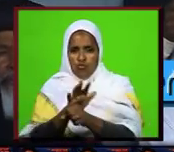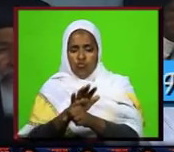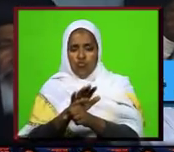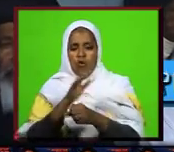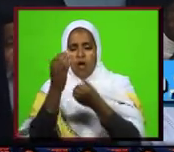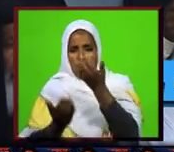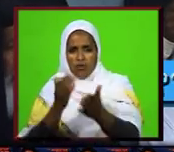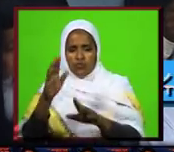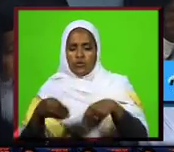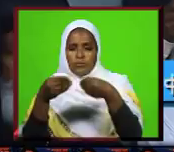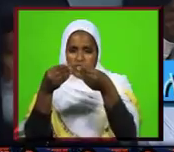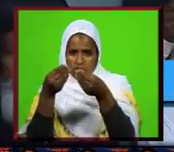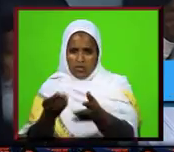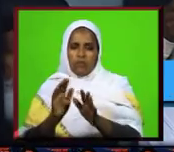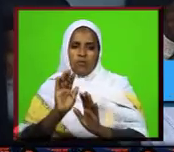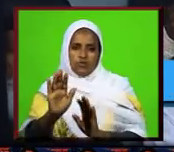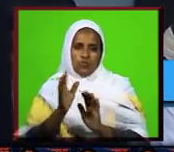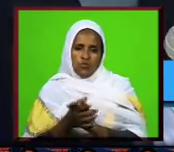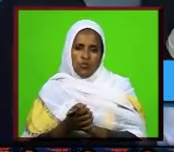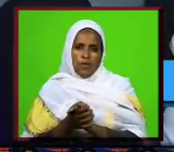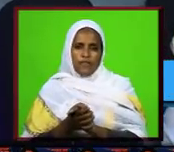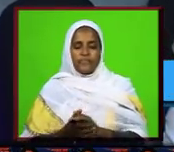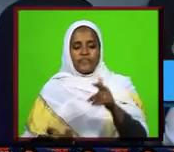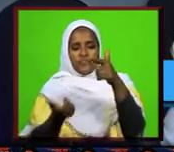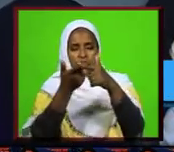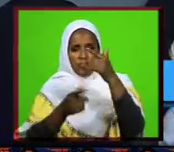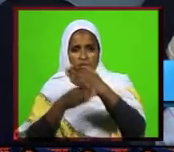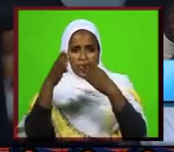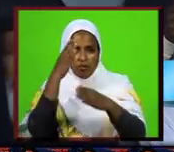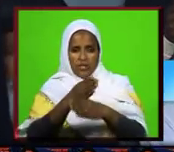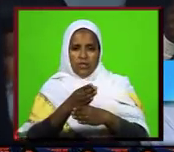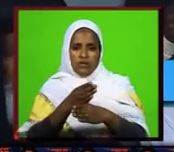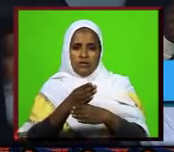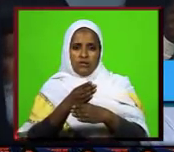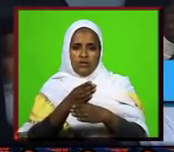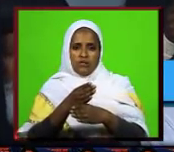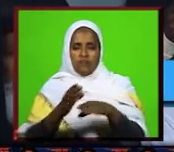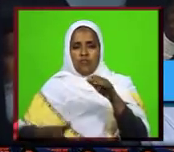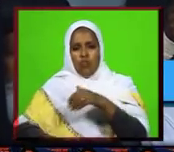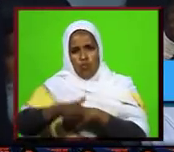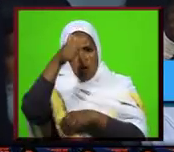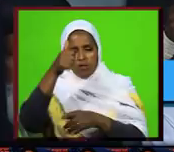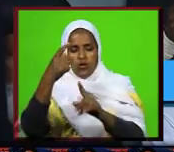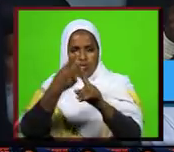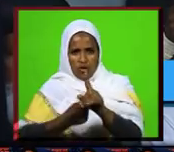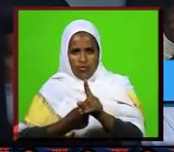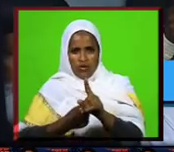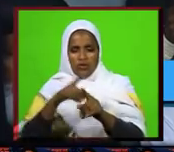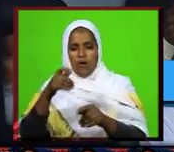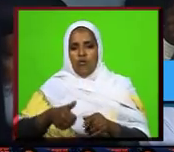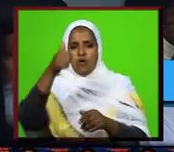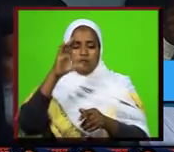አገልግሎት የሚሰጥባቸው በሁለተኛ ደረጃ በአበይት በወራዊና አበይት